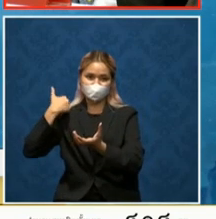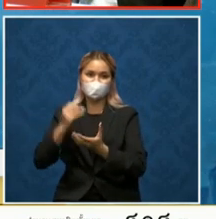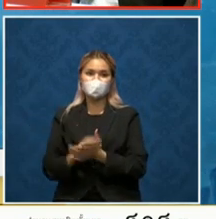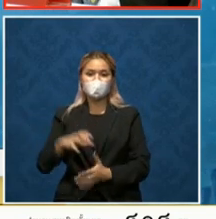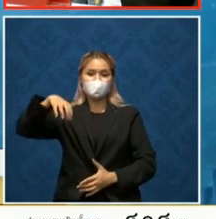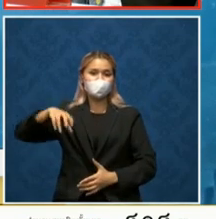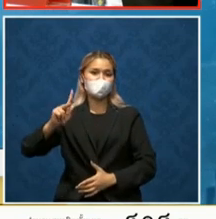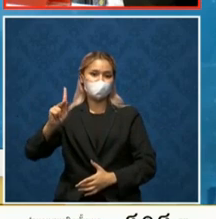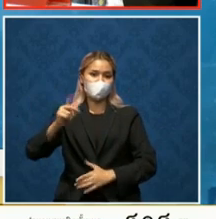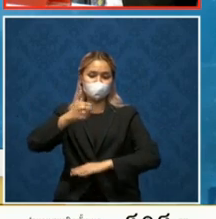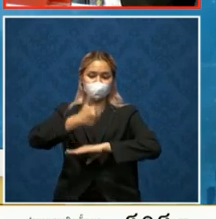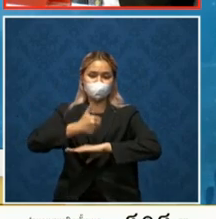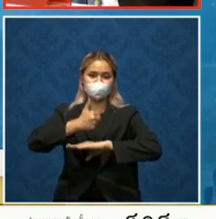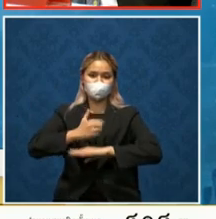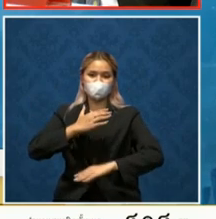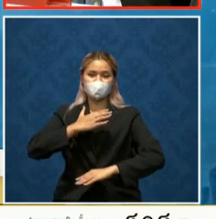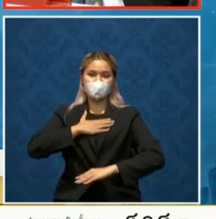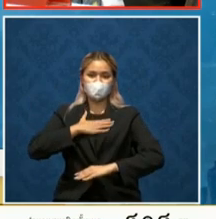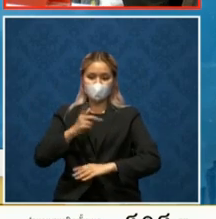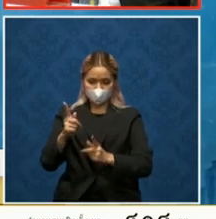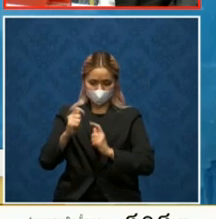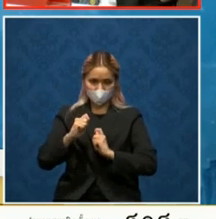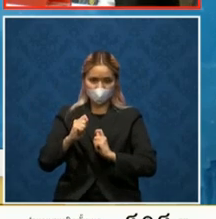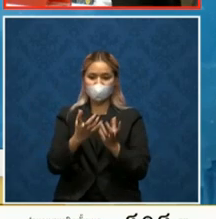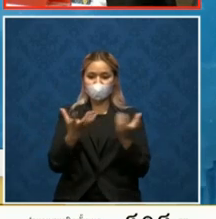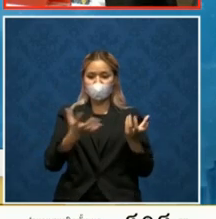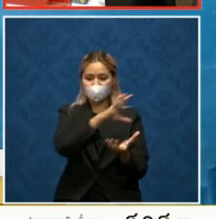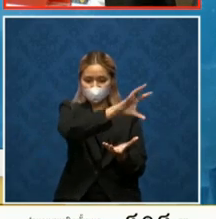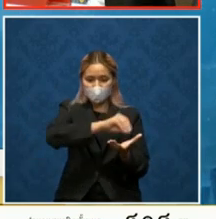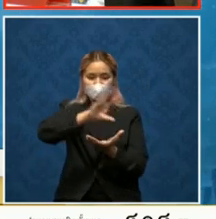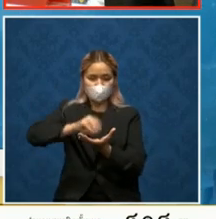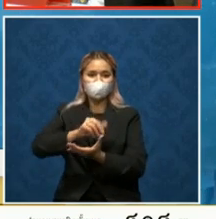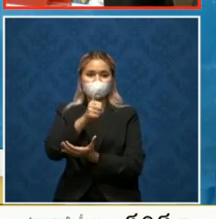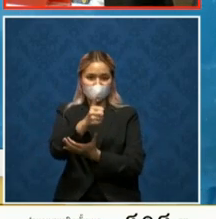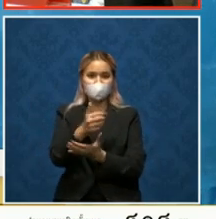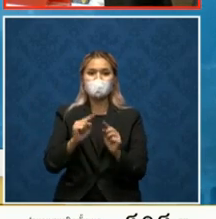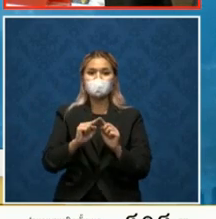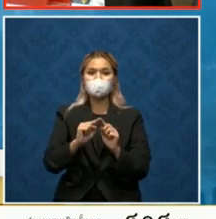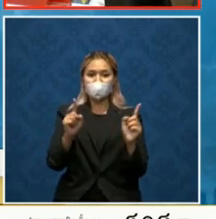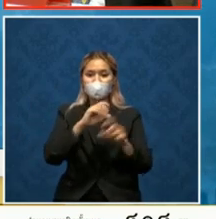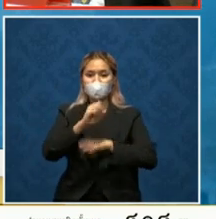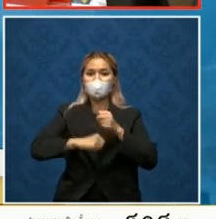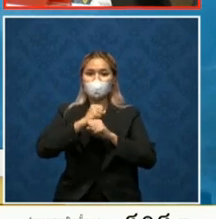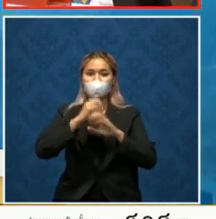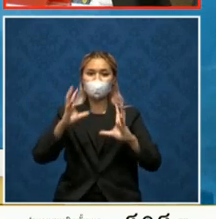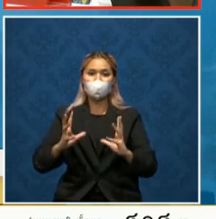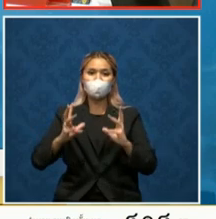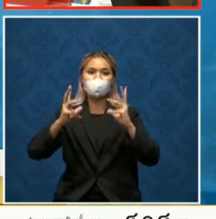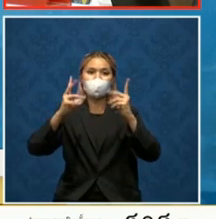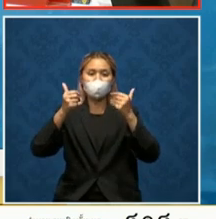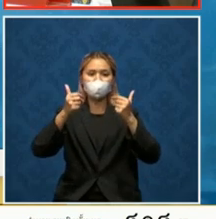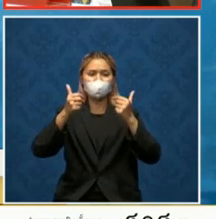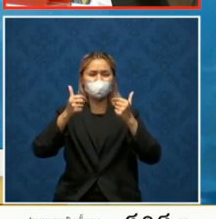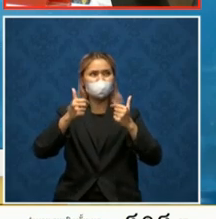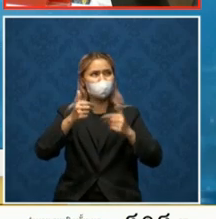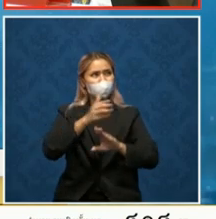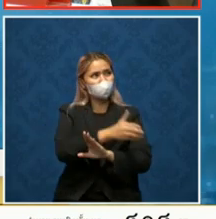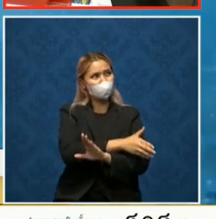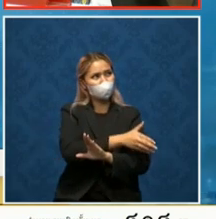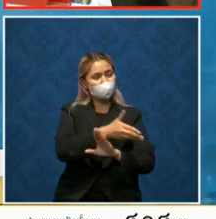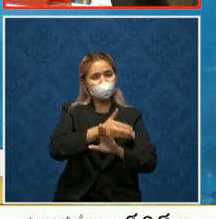อธิบดีกรมป่าไม้หรือผู้ว่าอนุญาตสุดท้ายสัญญาหมดอายุไปแล้วตั้งแต่แปลงนี้ตั้งแต่